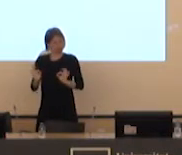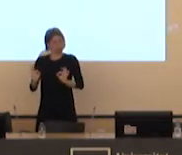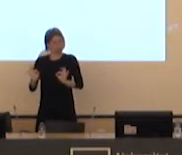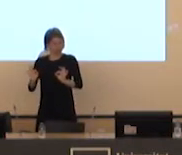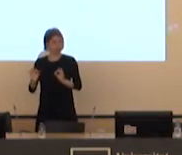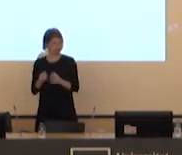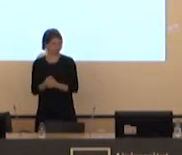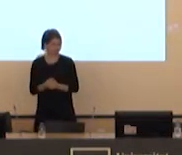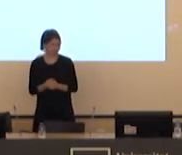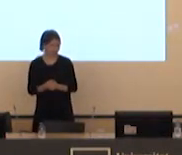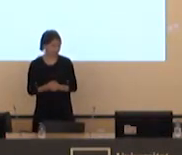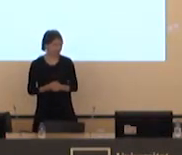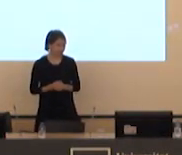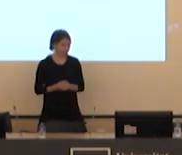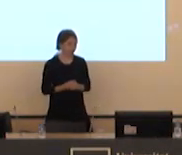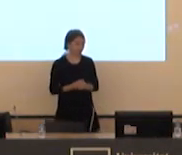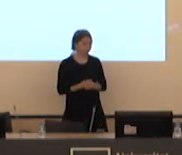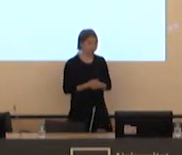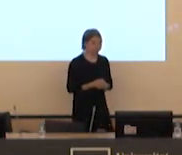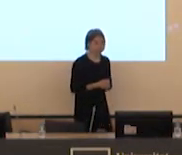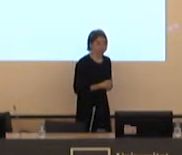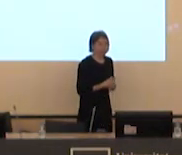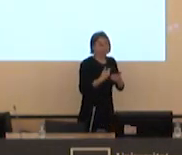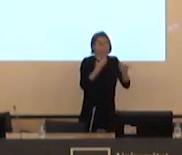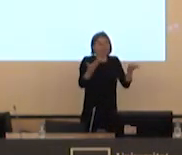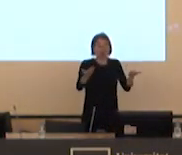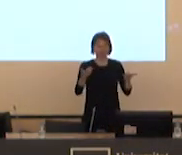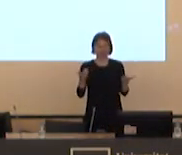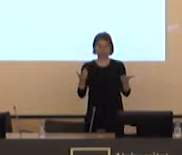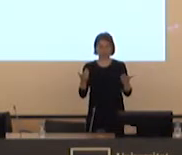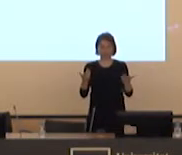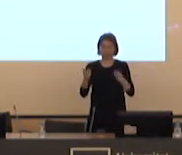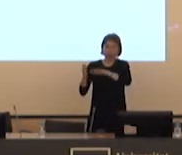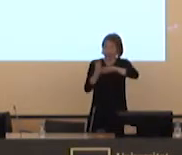per millorar el futur professional com a professor.